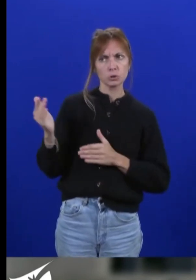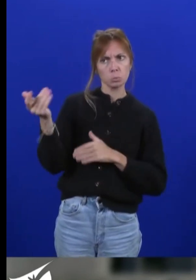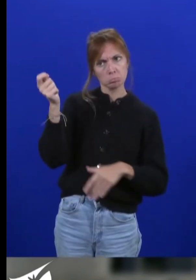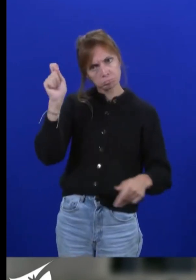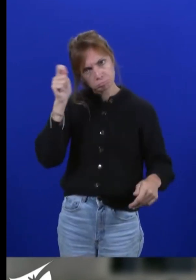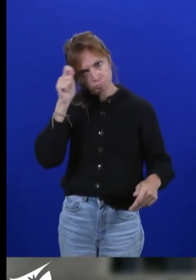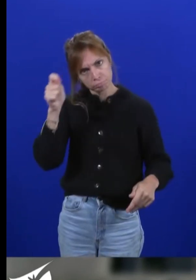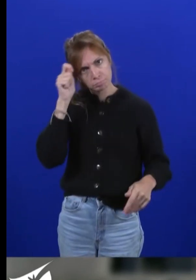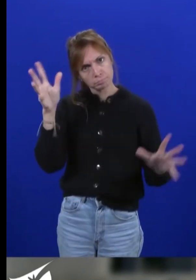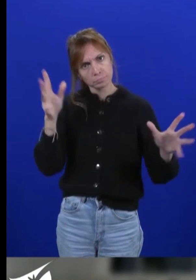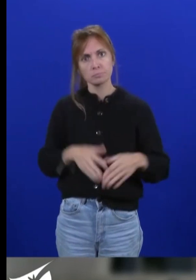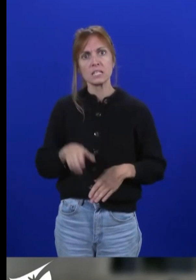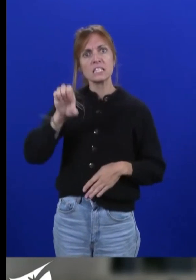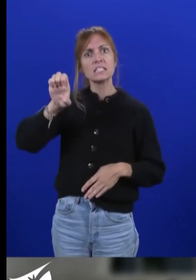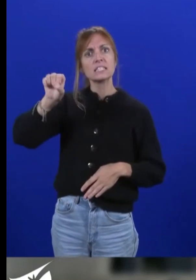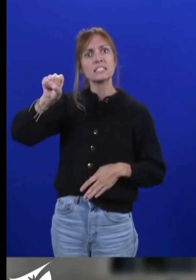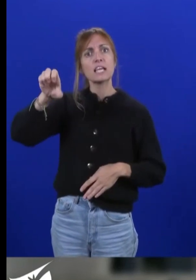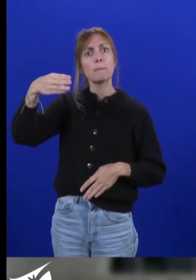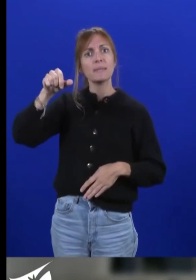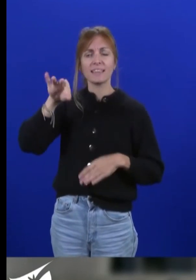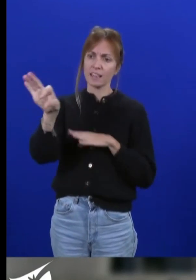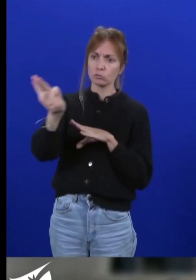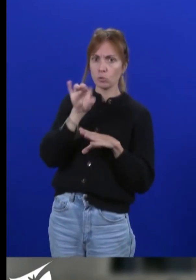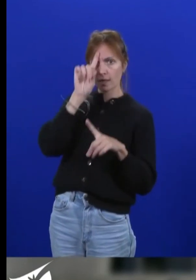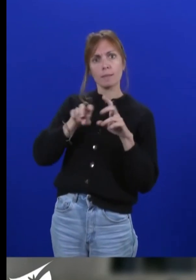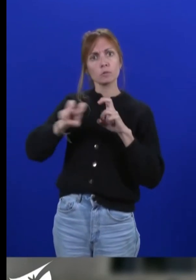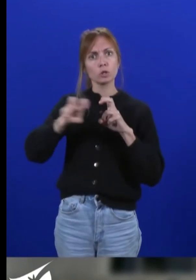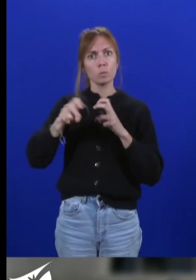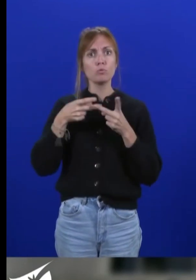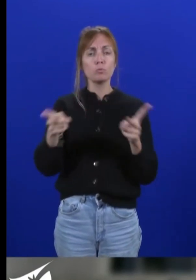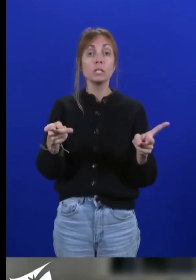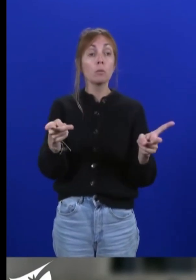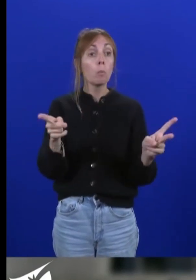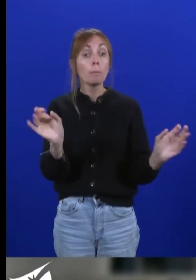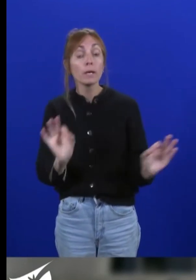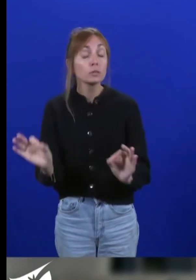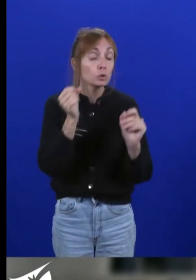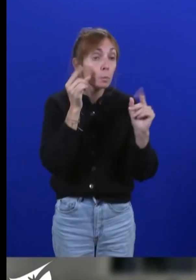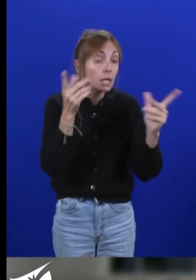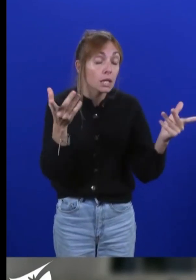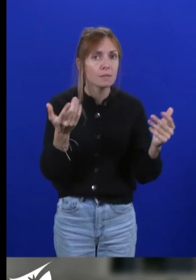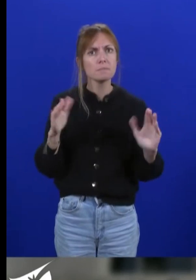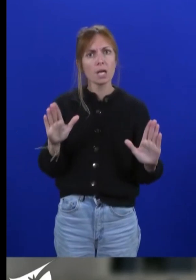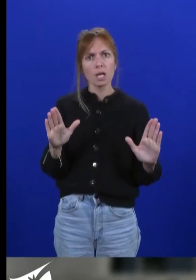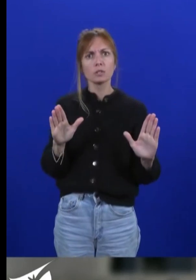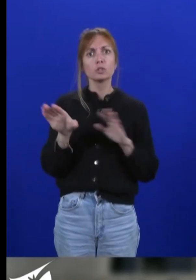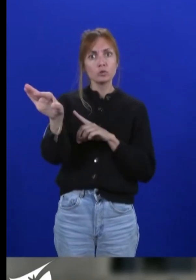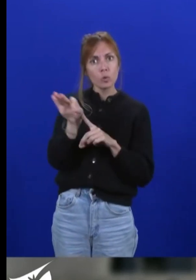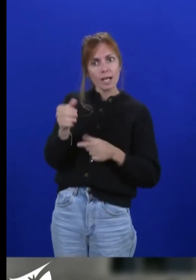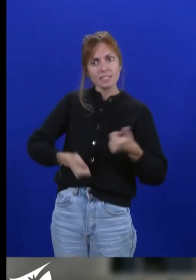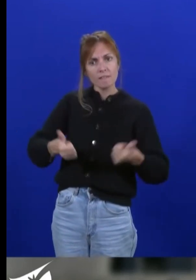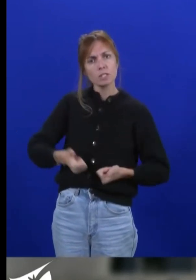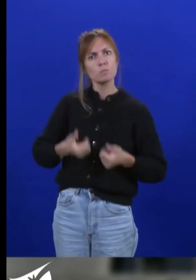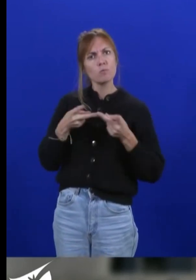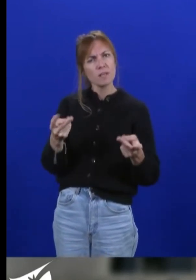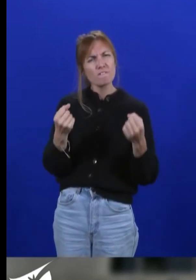Le choix du délégataire, la Sémitane, pour notre service de transport public ne surprendra certes personne, mais il s'agit du choix d'un service public